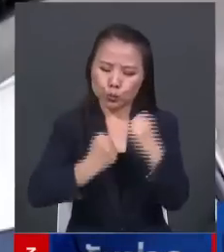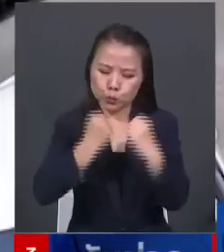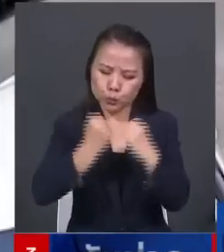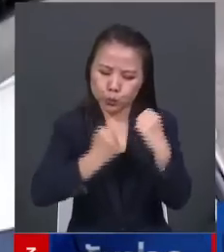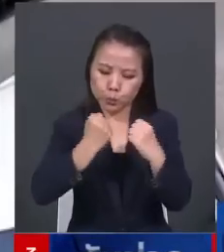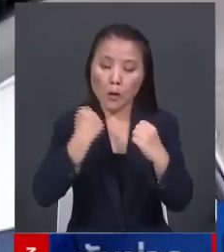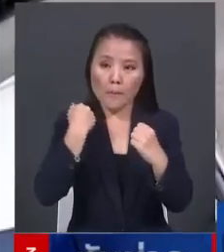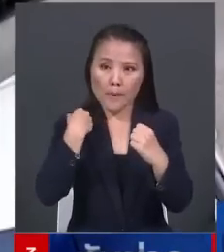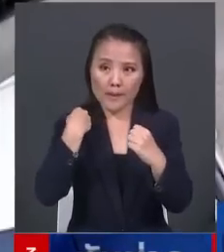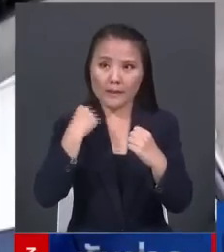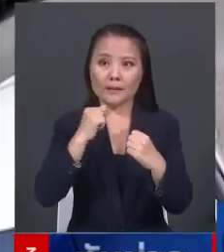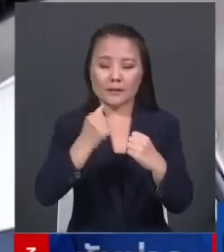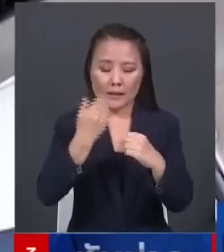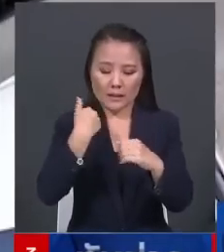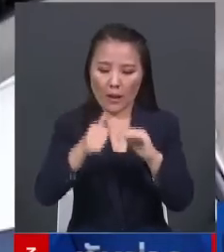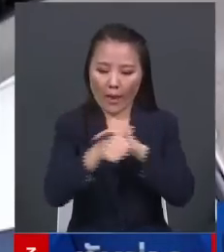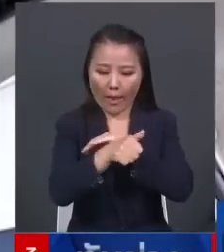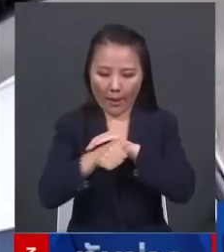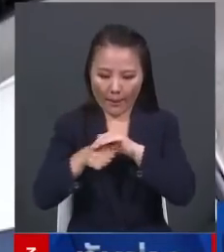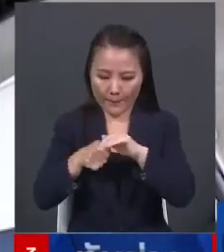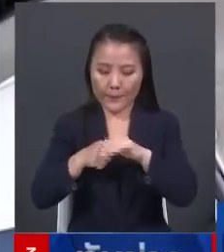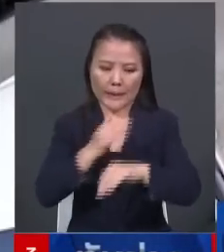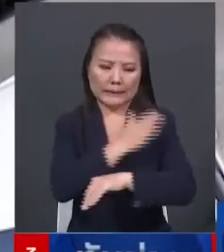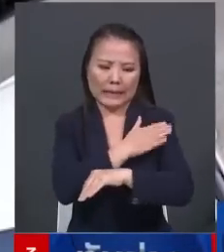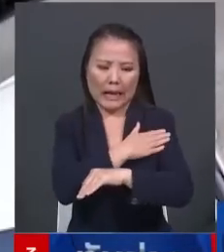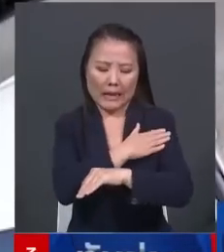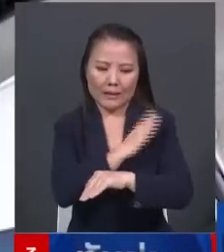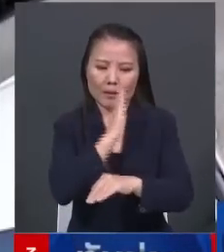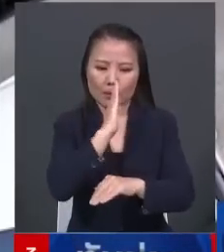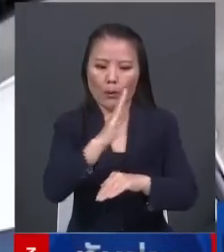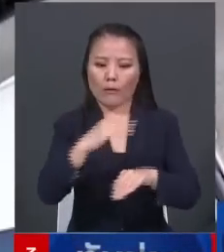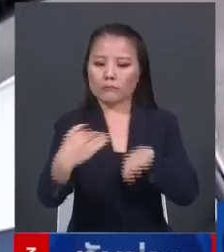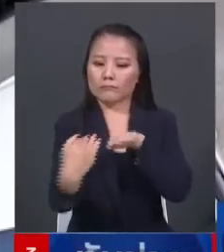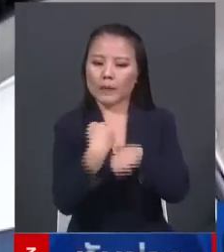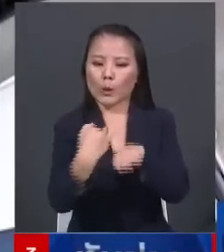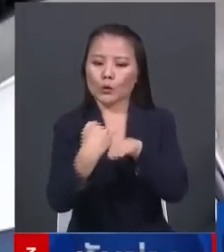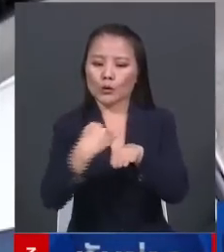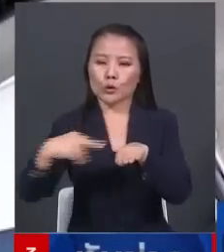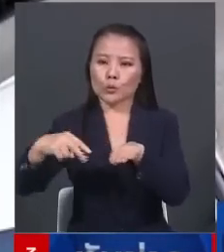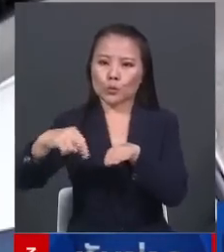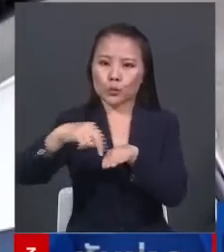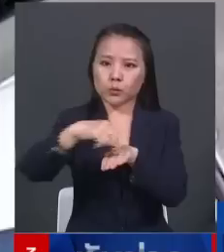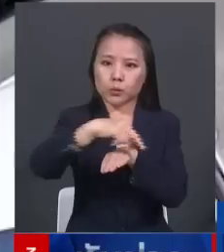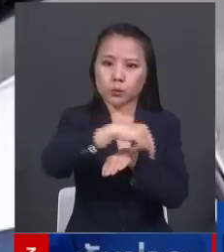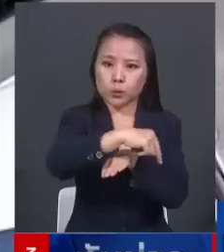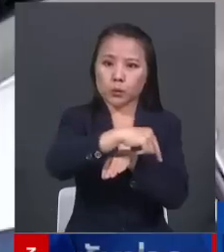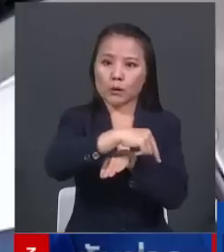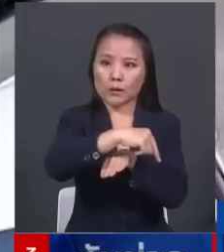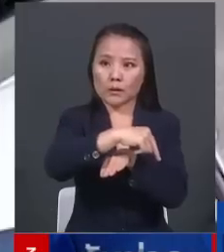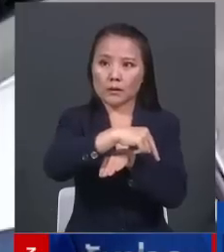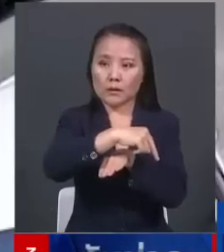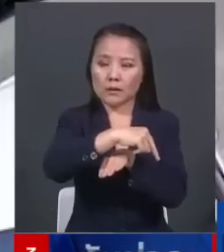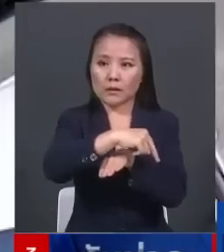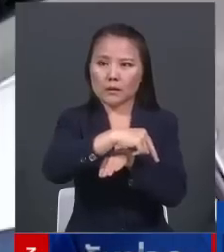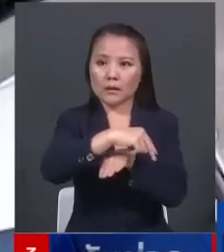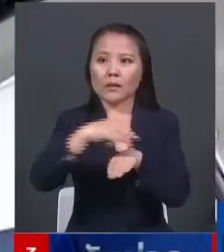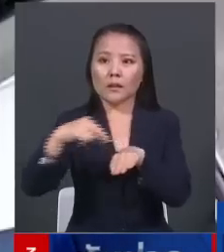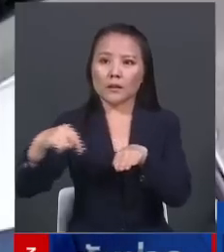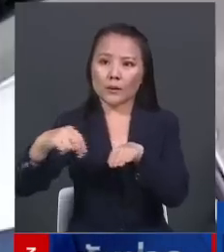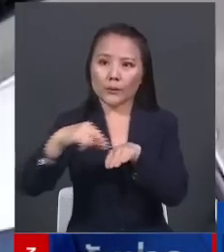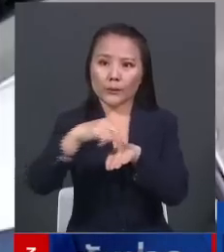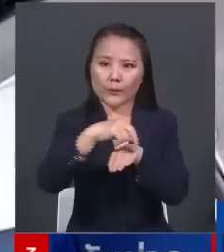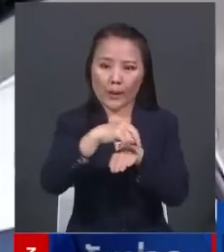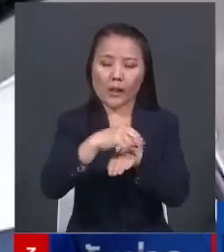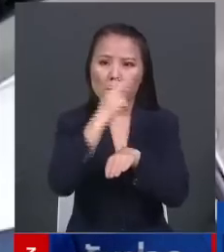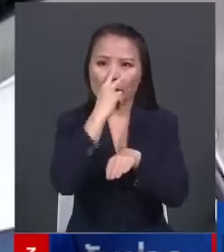จากนั้นก็วิ่งหลบเข้าไปทางด้านซ้ายอะค่ะก่อนจะข้ามถนนไปอีกฝั่งหนึ่งจะเห็นได้ว่าตอนนั้นคนร้ายเนี่ยถือเสื้อคลุมสีน้ำเงินอยู่